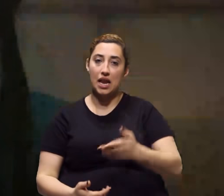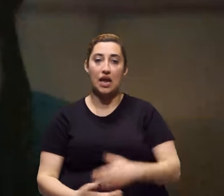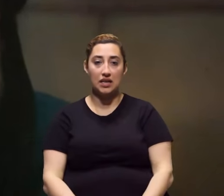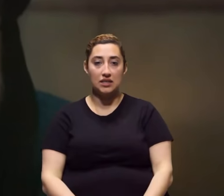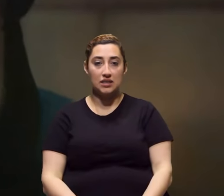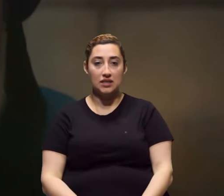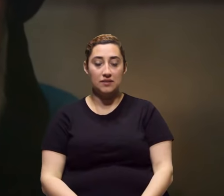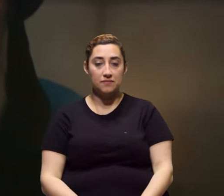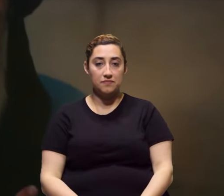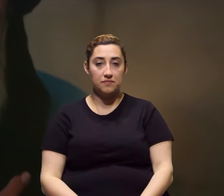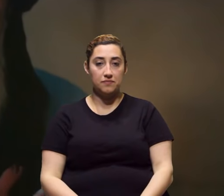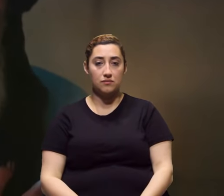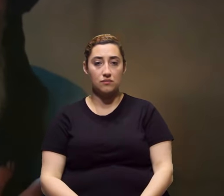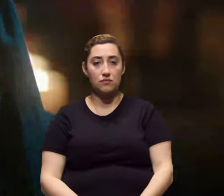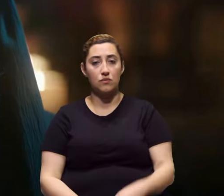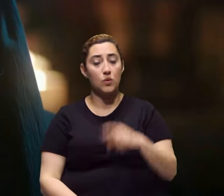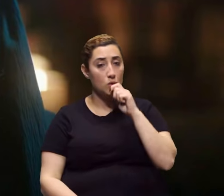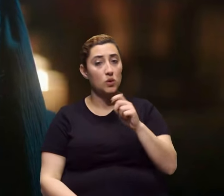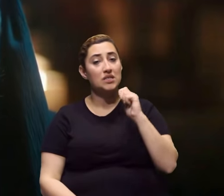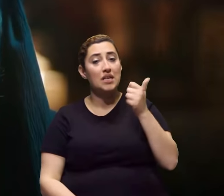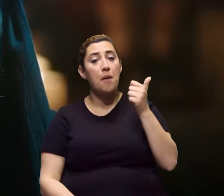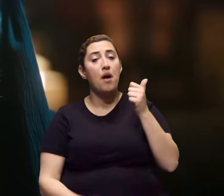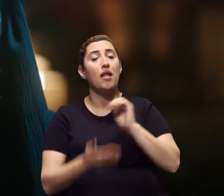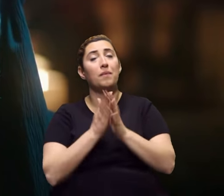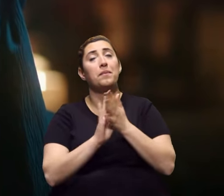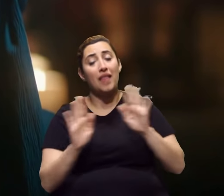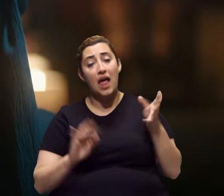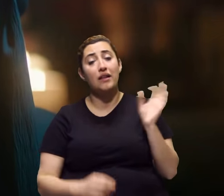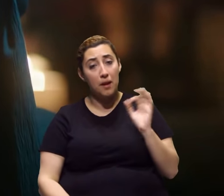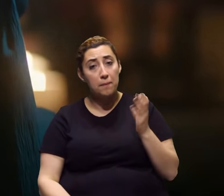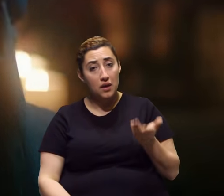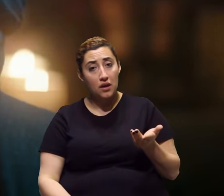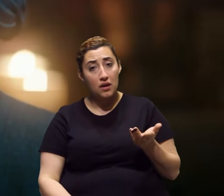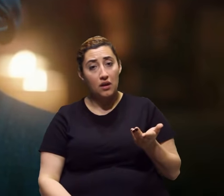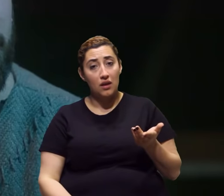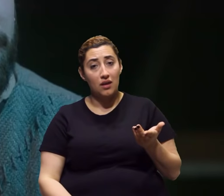ederler. Söz zamanı aşar elbet.